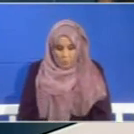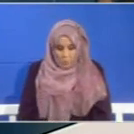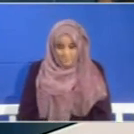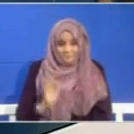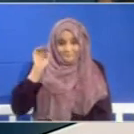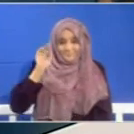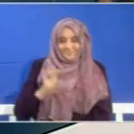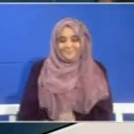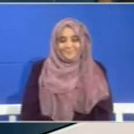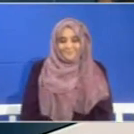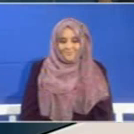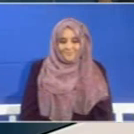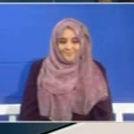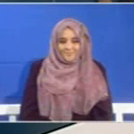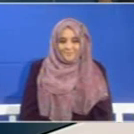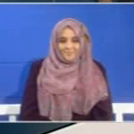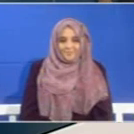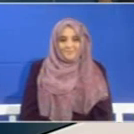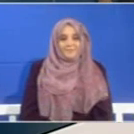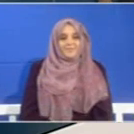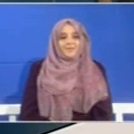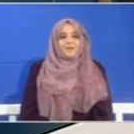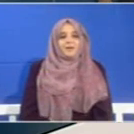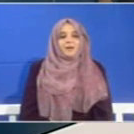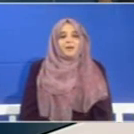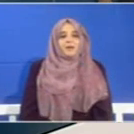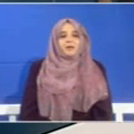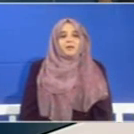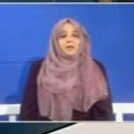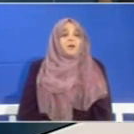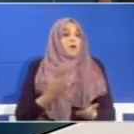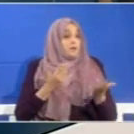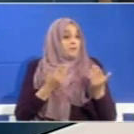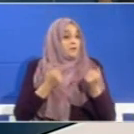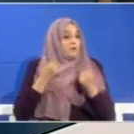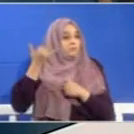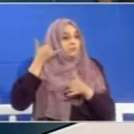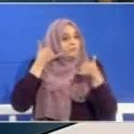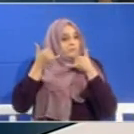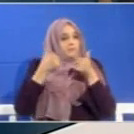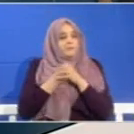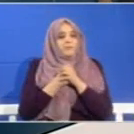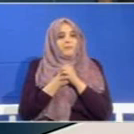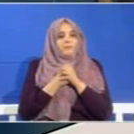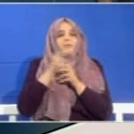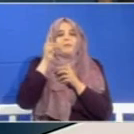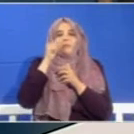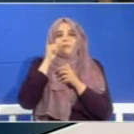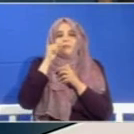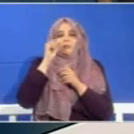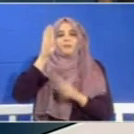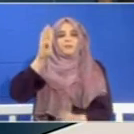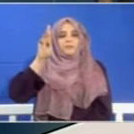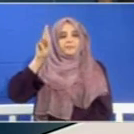اللقاء. نبقى دائما مع الاتصالات، وعدنا مكالمة خونا إبراهيم من